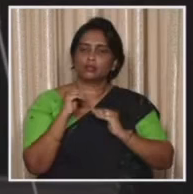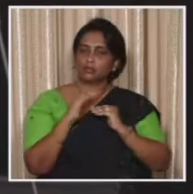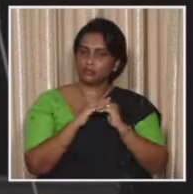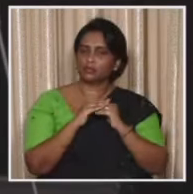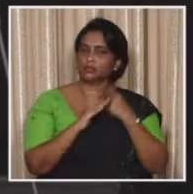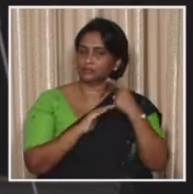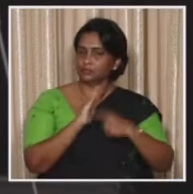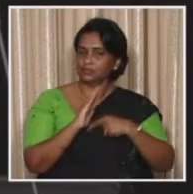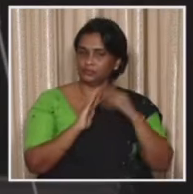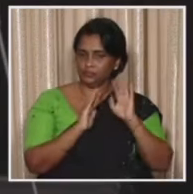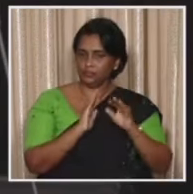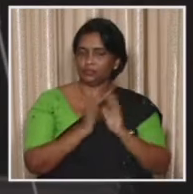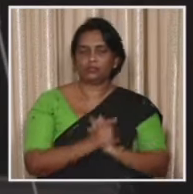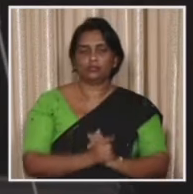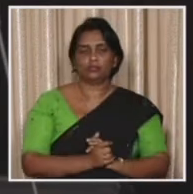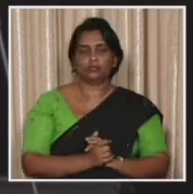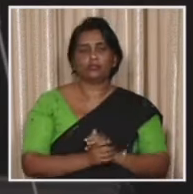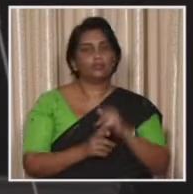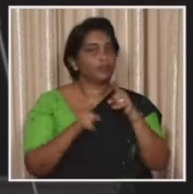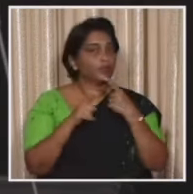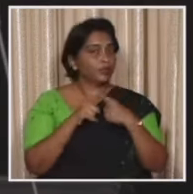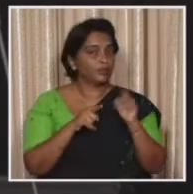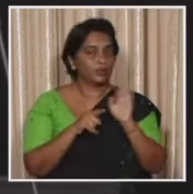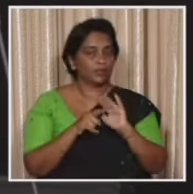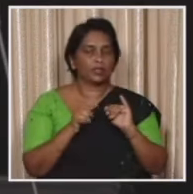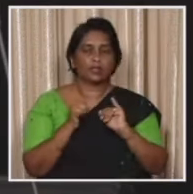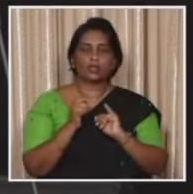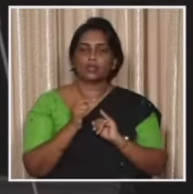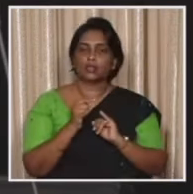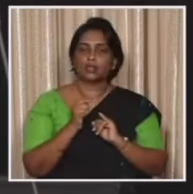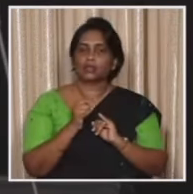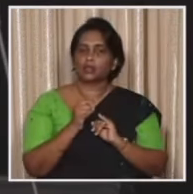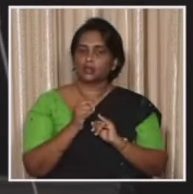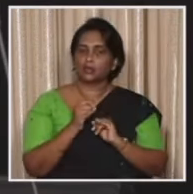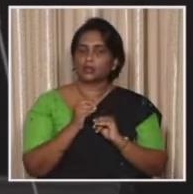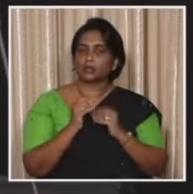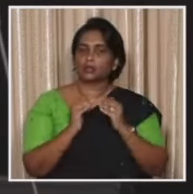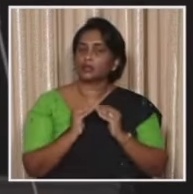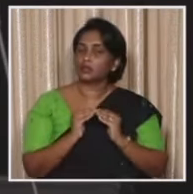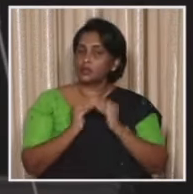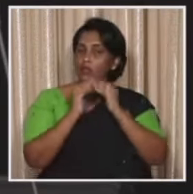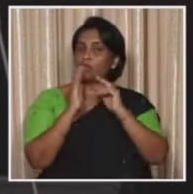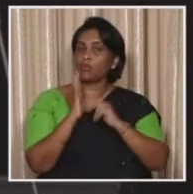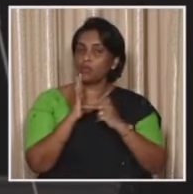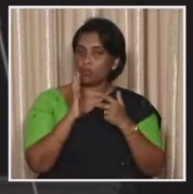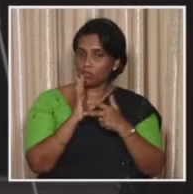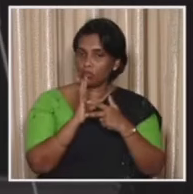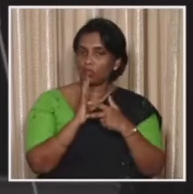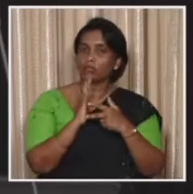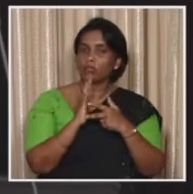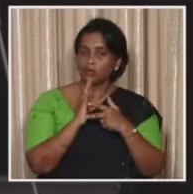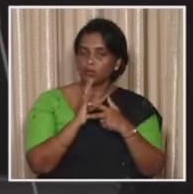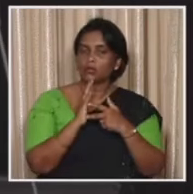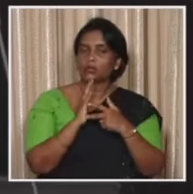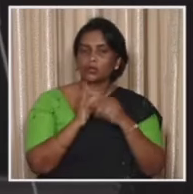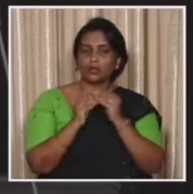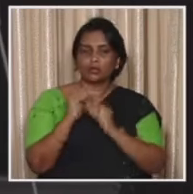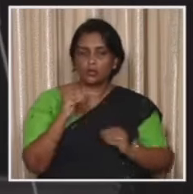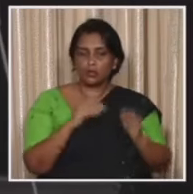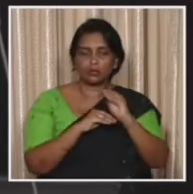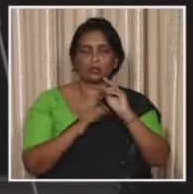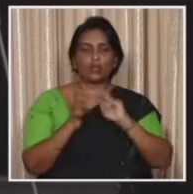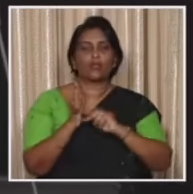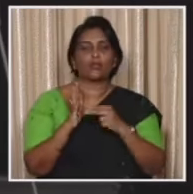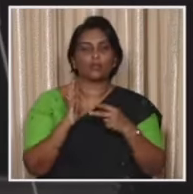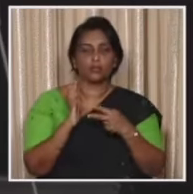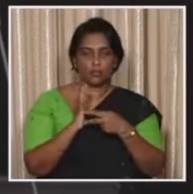මේ රටේ තියෙනවා. ඒ විතරක් නෙමෙයි SDP නැත්නම් Strategic Development Projects ක්‍රමෝපාය